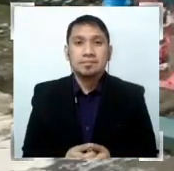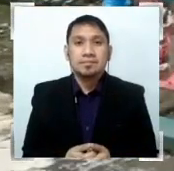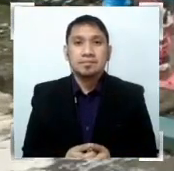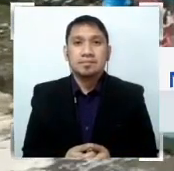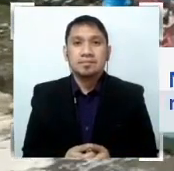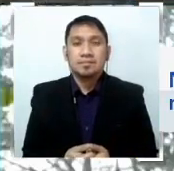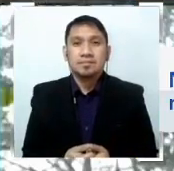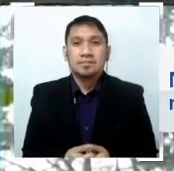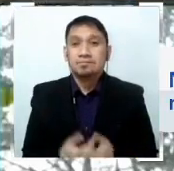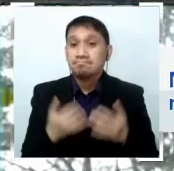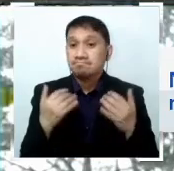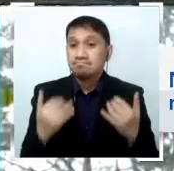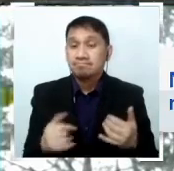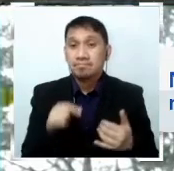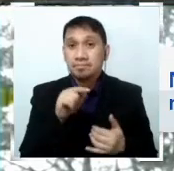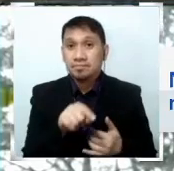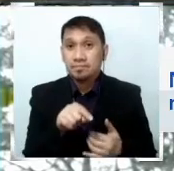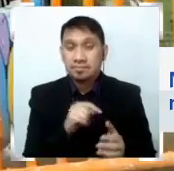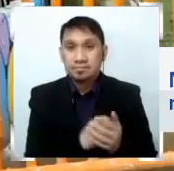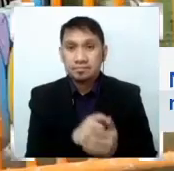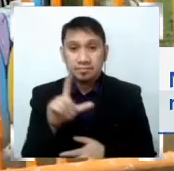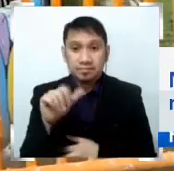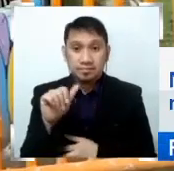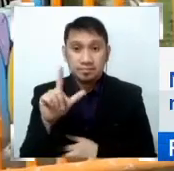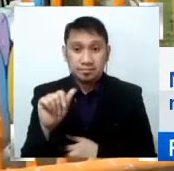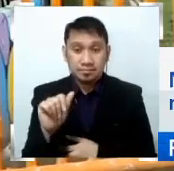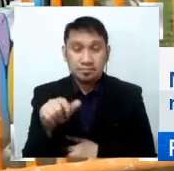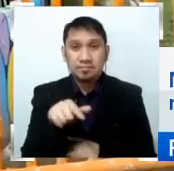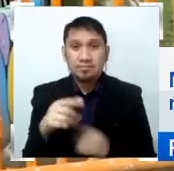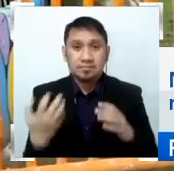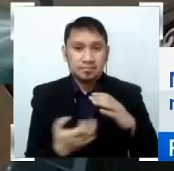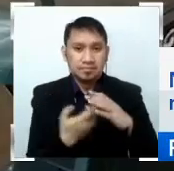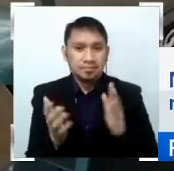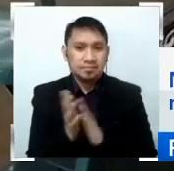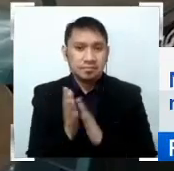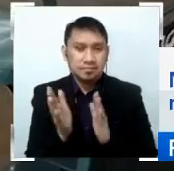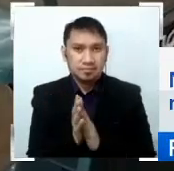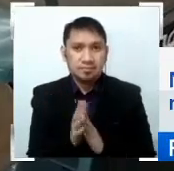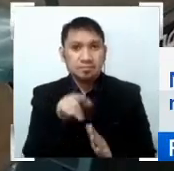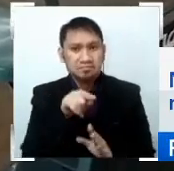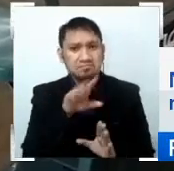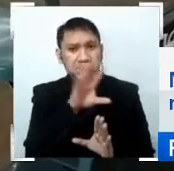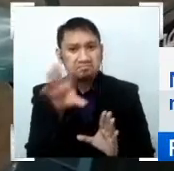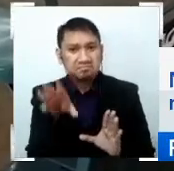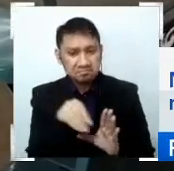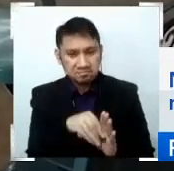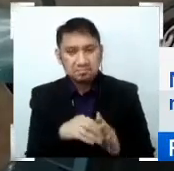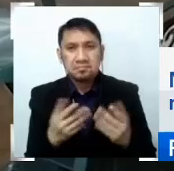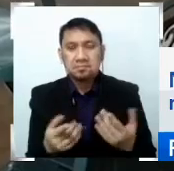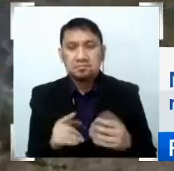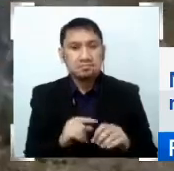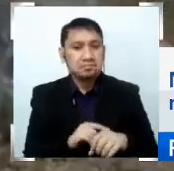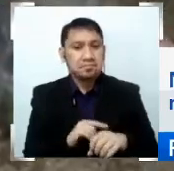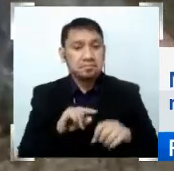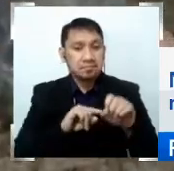Isa ang Lala Elementary School sa Pagadian City sa tatlong paaralan sa lungsod na sasabak sa pilot face-to-face